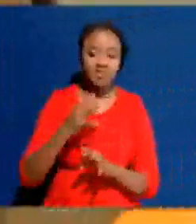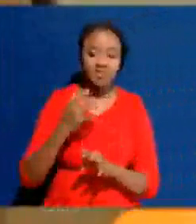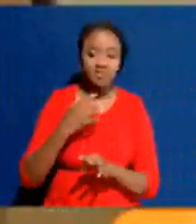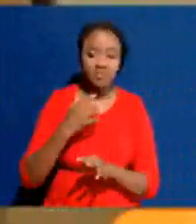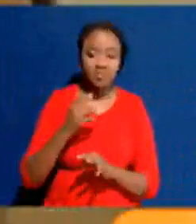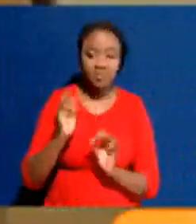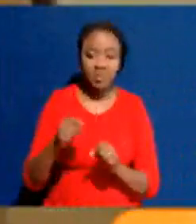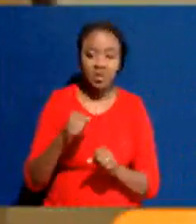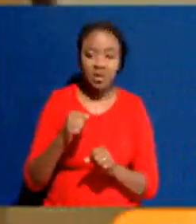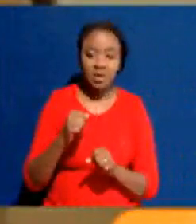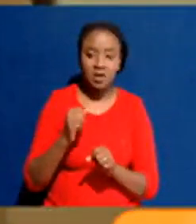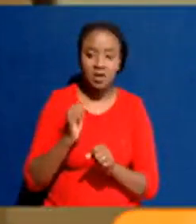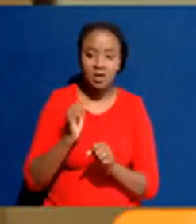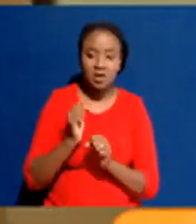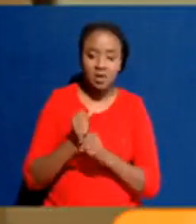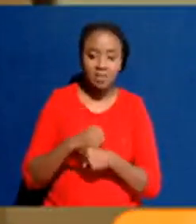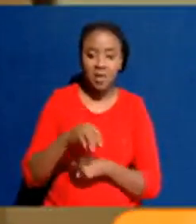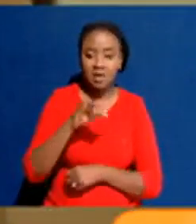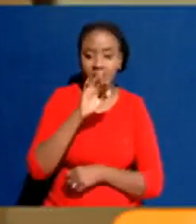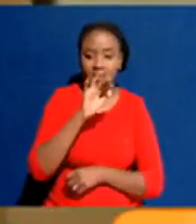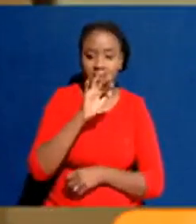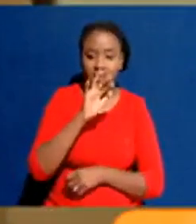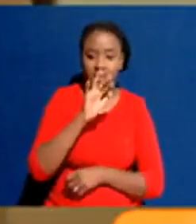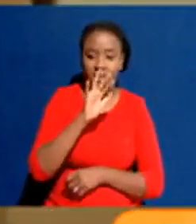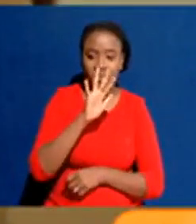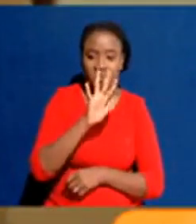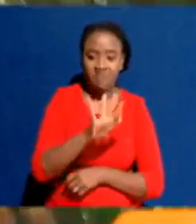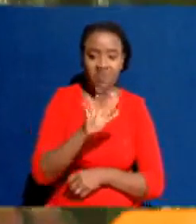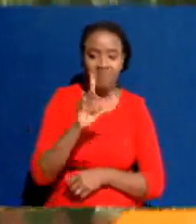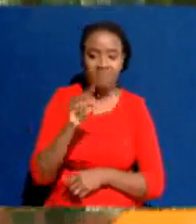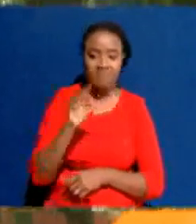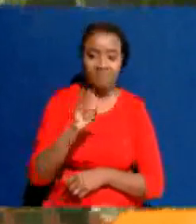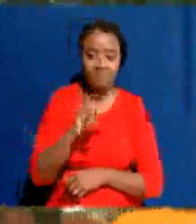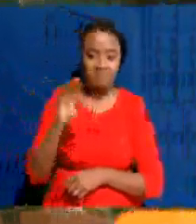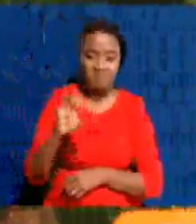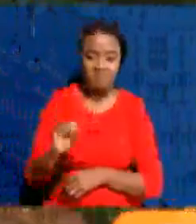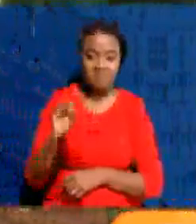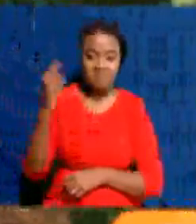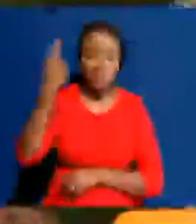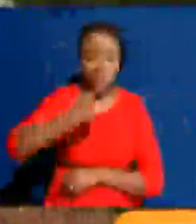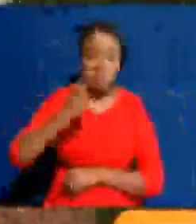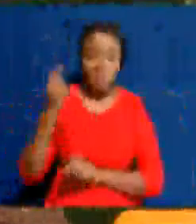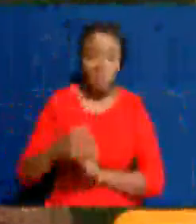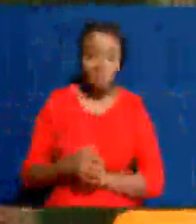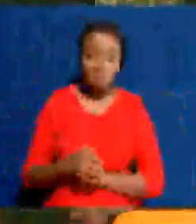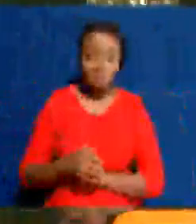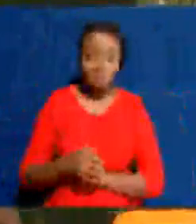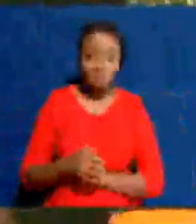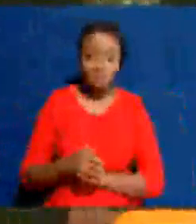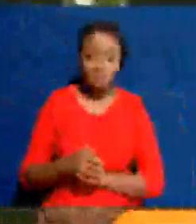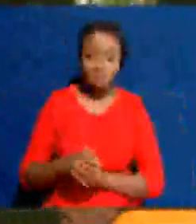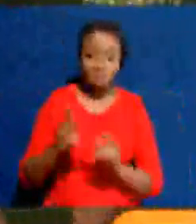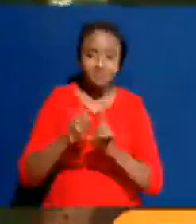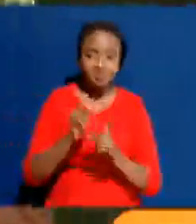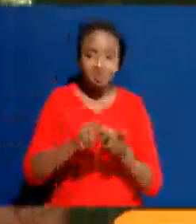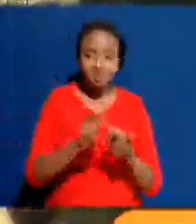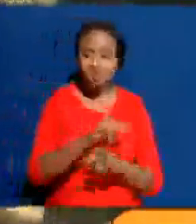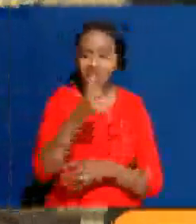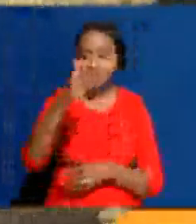tumia tani 5 kwa siku, tani 3 kwa siku. Besides the western part, other